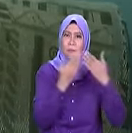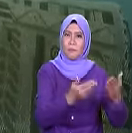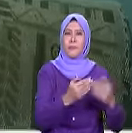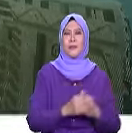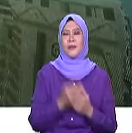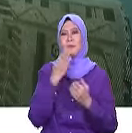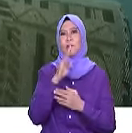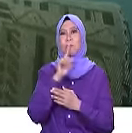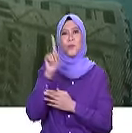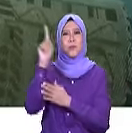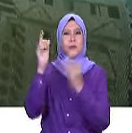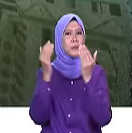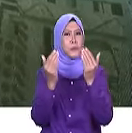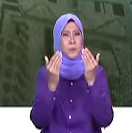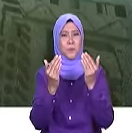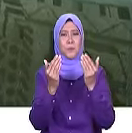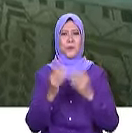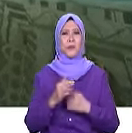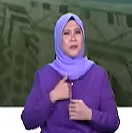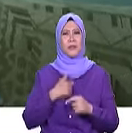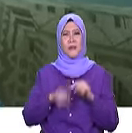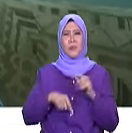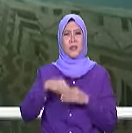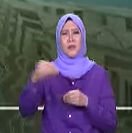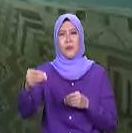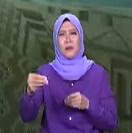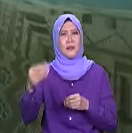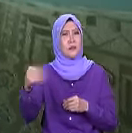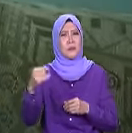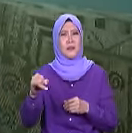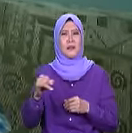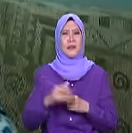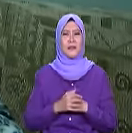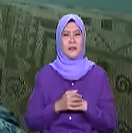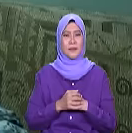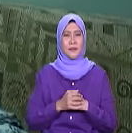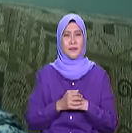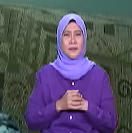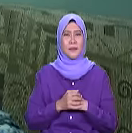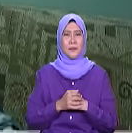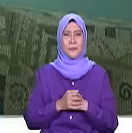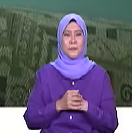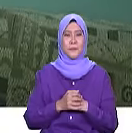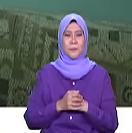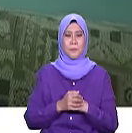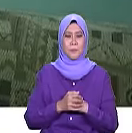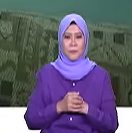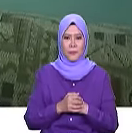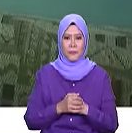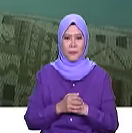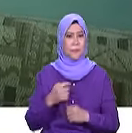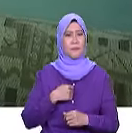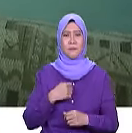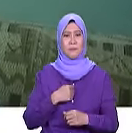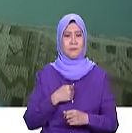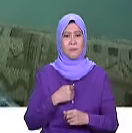saya masuk ke surga. Mana lagi tak leh. Peti tak wujud. Minta dia panggil semua. Dia tu wujud, mati tak